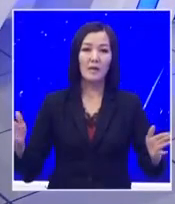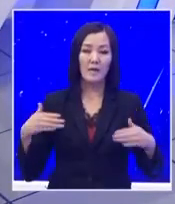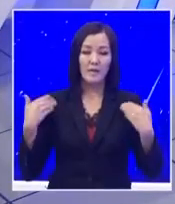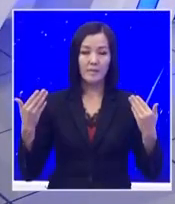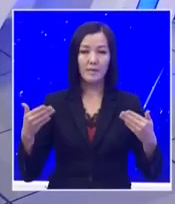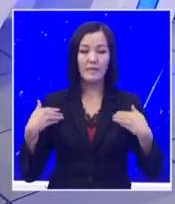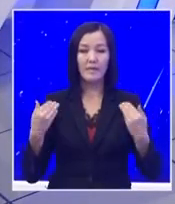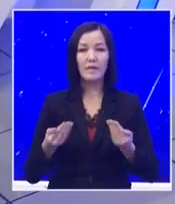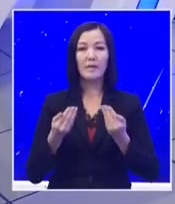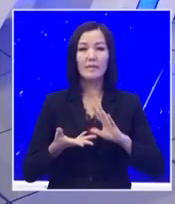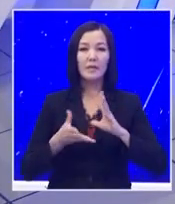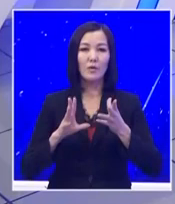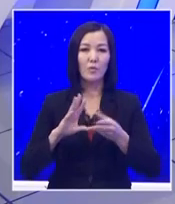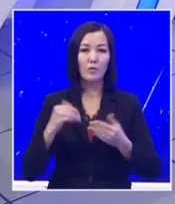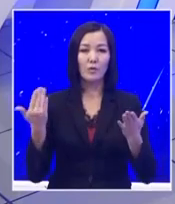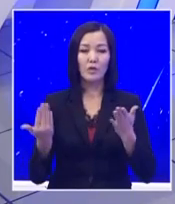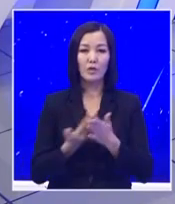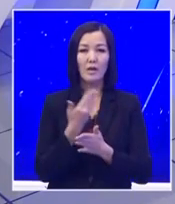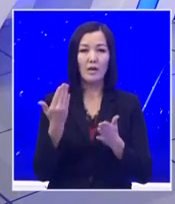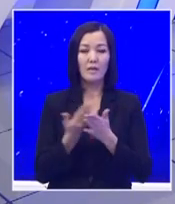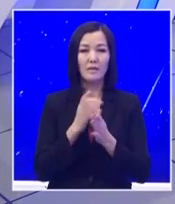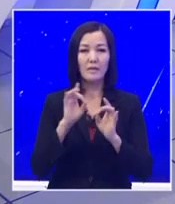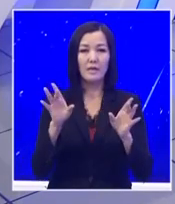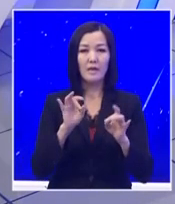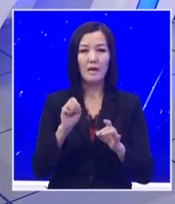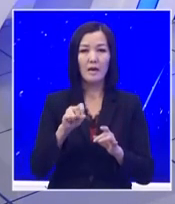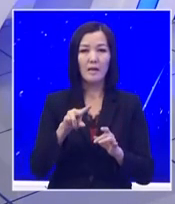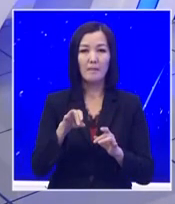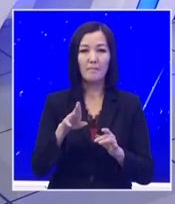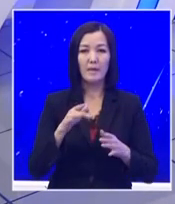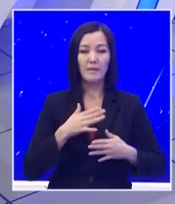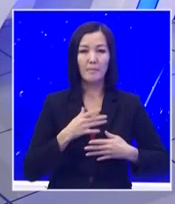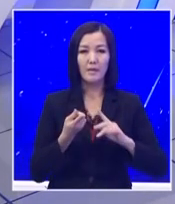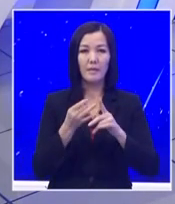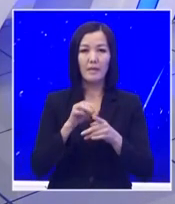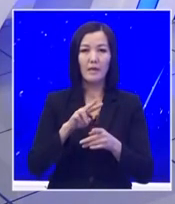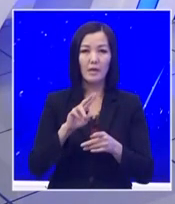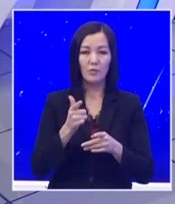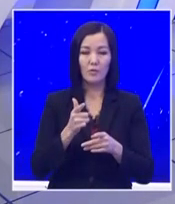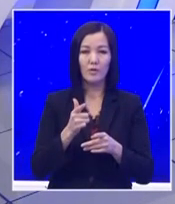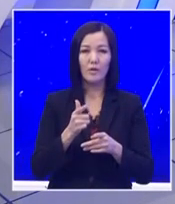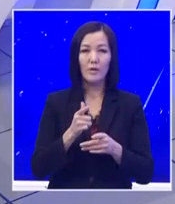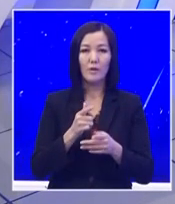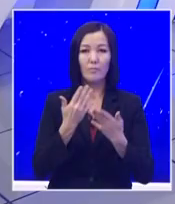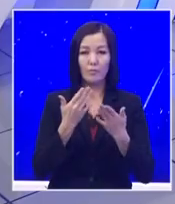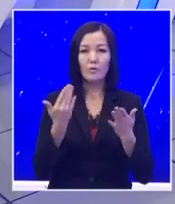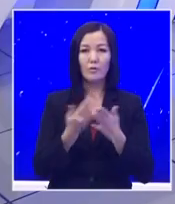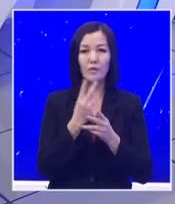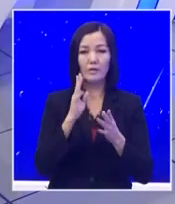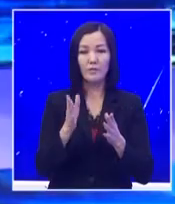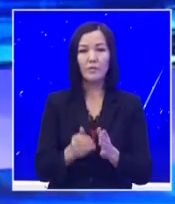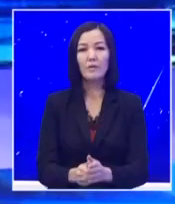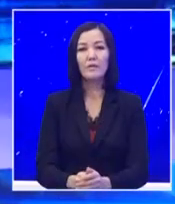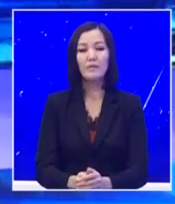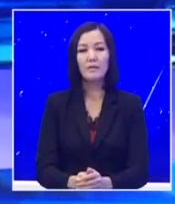Ассаламу алейкум, қадірменді көрермен, тікелей эфирде қорытынды жаңалықтар студияда Алмат Хамид, сурдо аудармашы Айгүл Жұмашқызы.